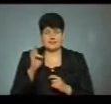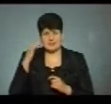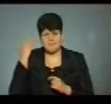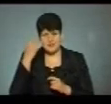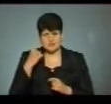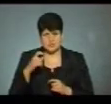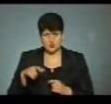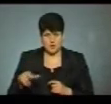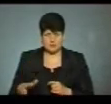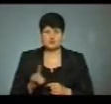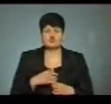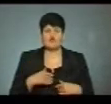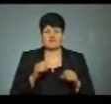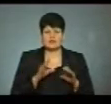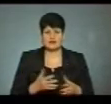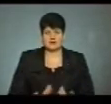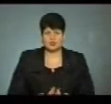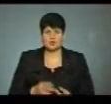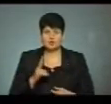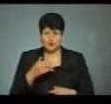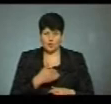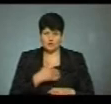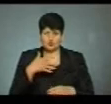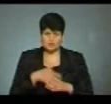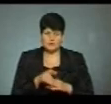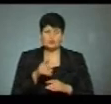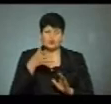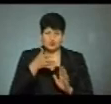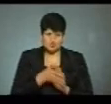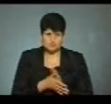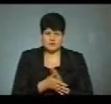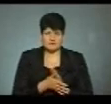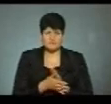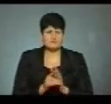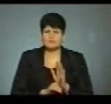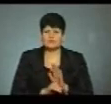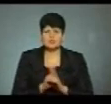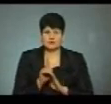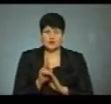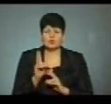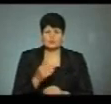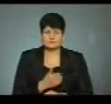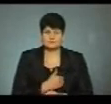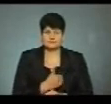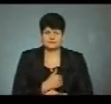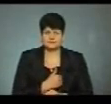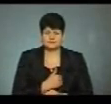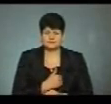віддала життя? Той, хто хоче розуміти, він розуміє самих початків. Той, хто прагне